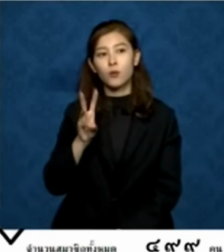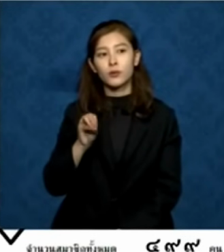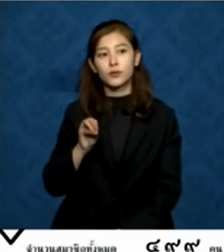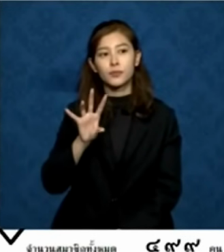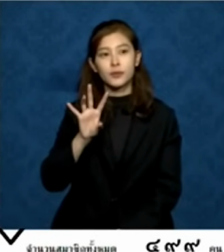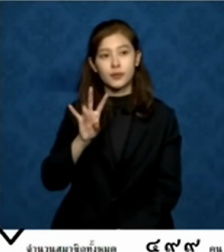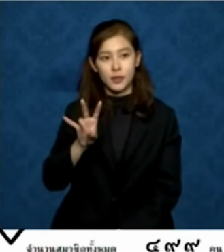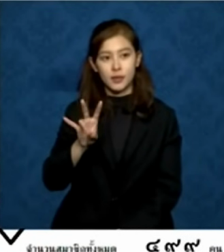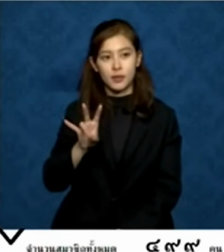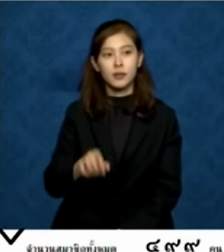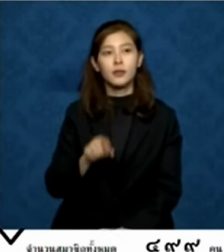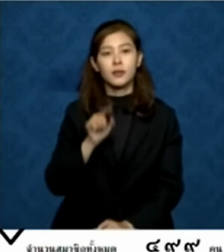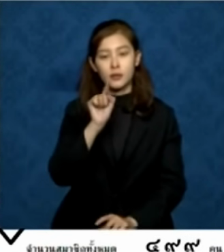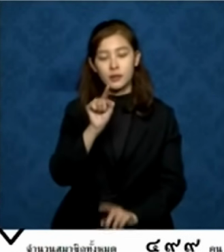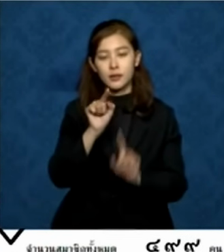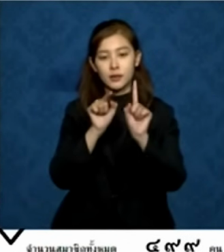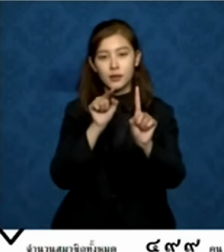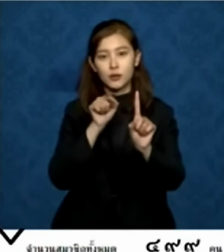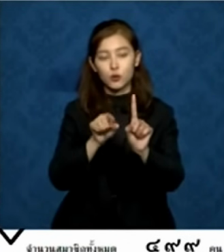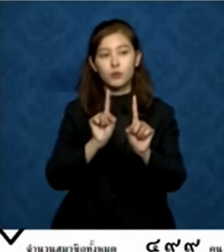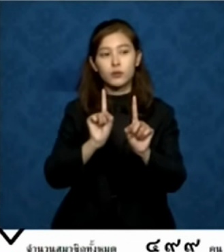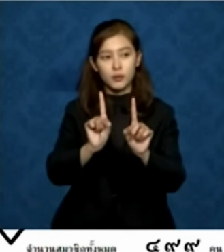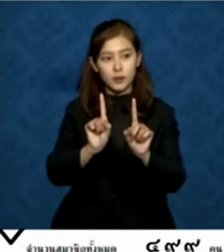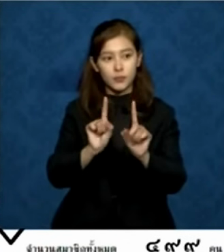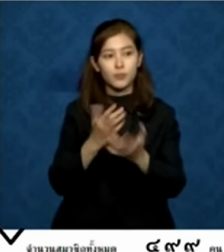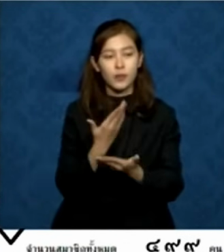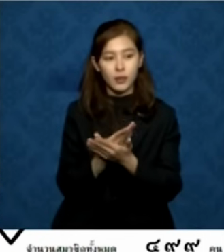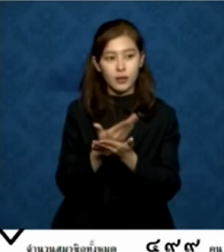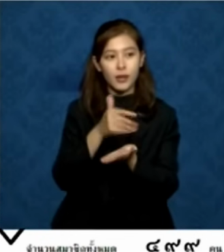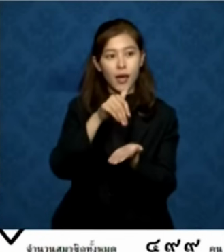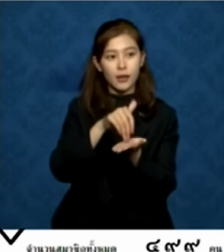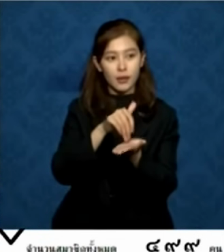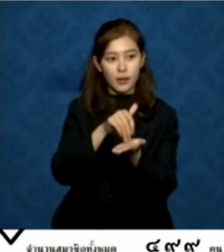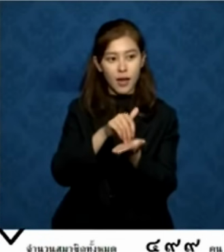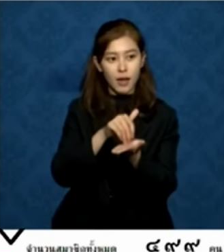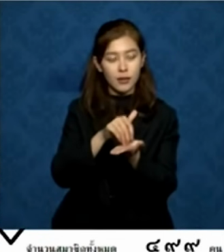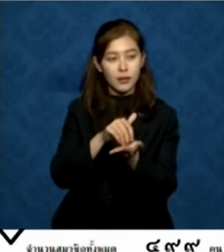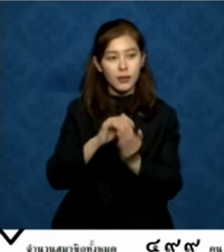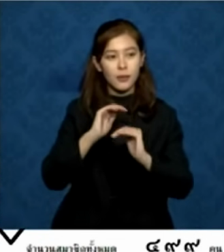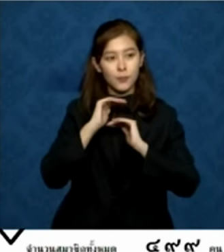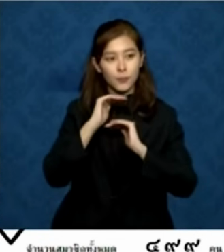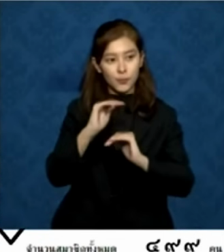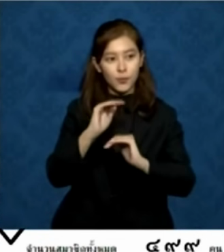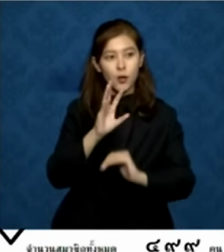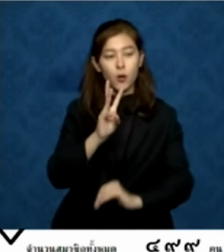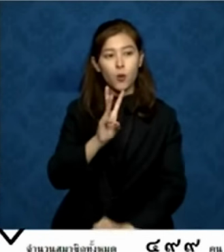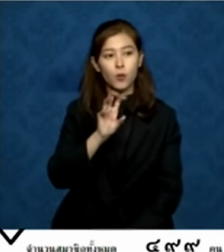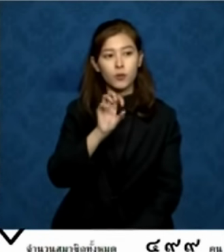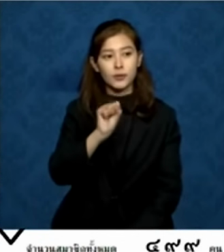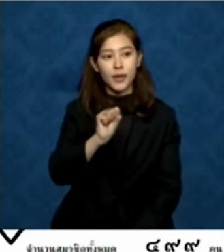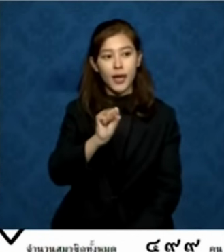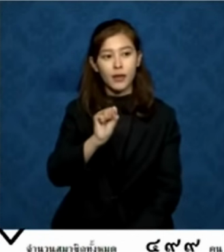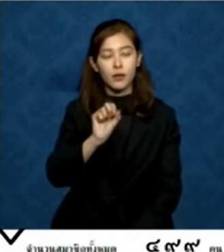1.1 งบประมาณรายจ่ายงบกลางรัฐบาลกำหนดไว้จำนวน